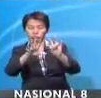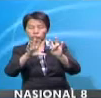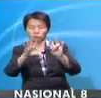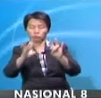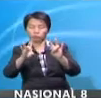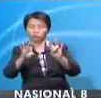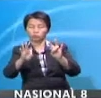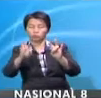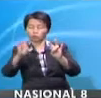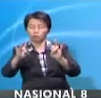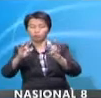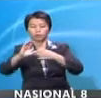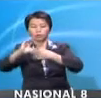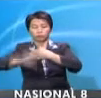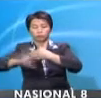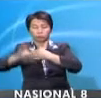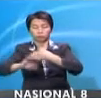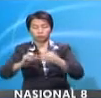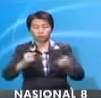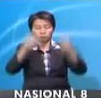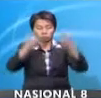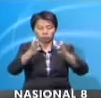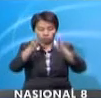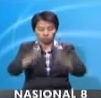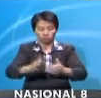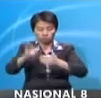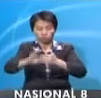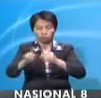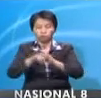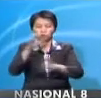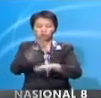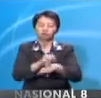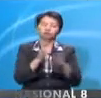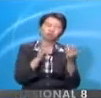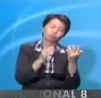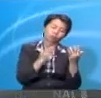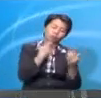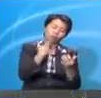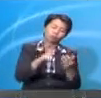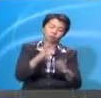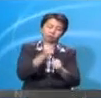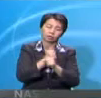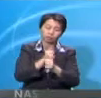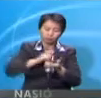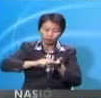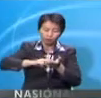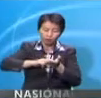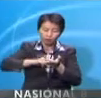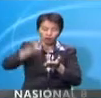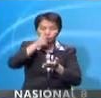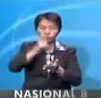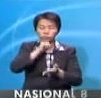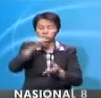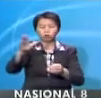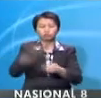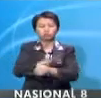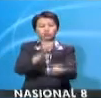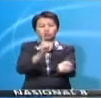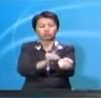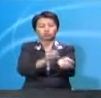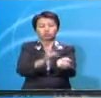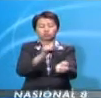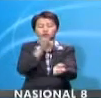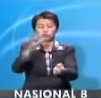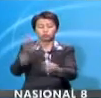7,598 lagi cedera. Manakala ramai mangsa gempa bumi yang cedera terpaksa menunggu lama untuk mendapatkan rawatan disebabkan kekurangan doktor dan